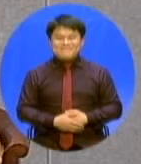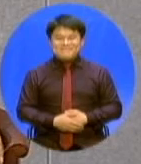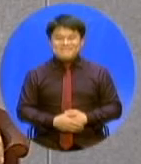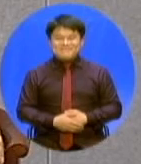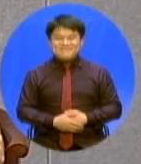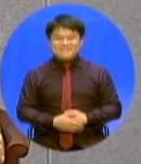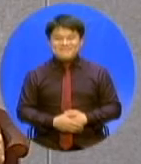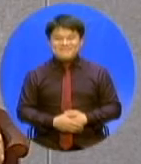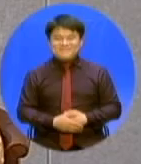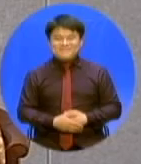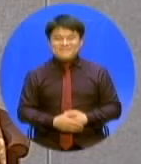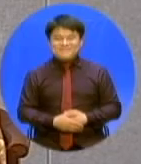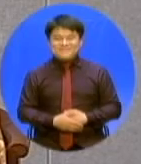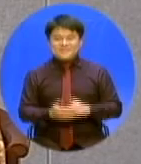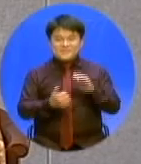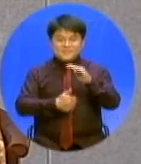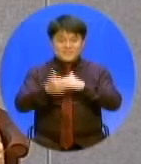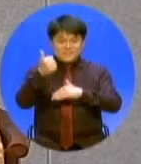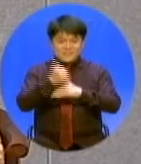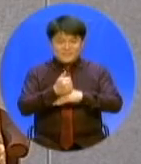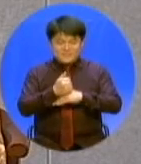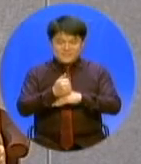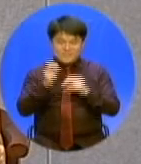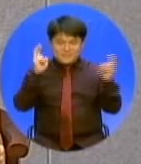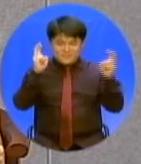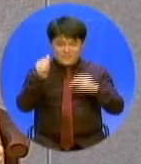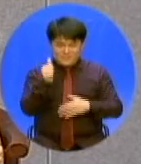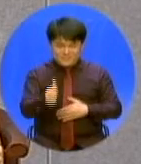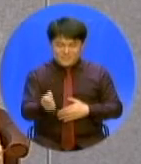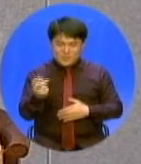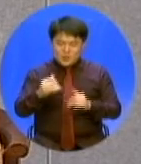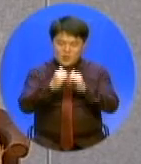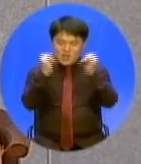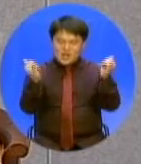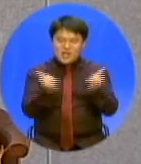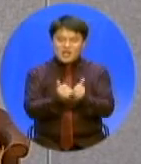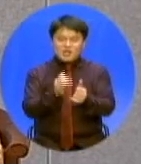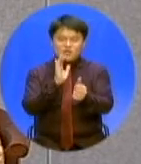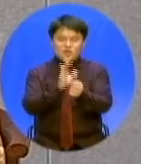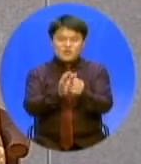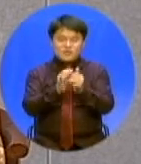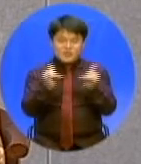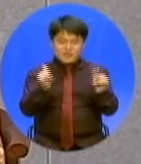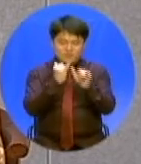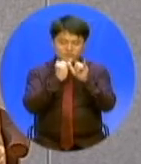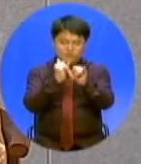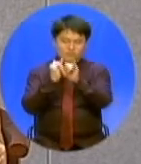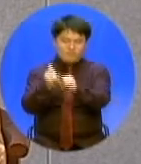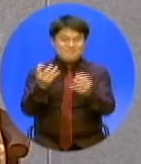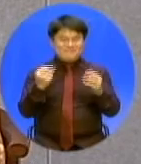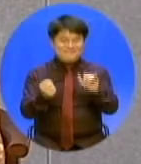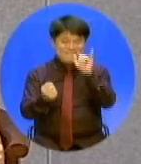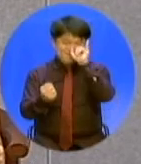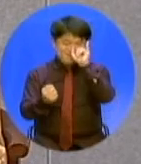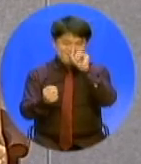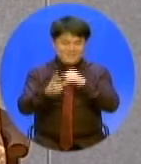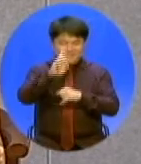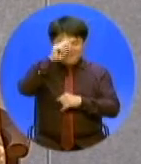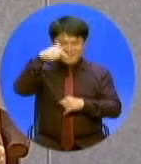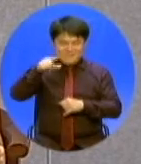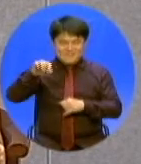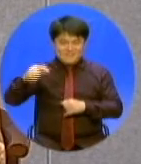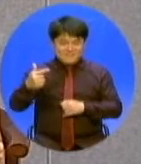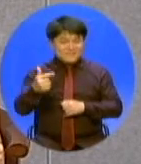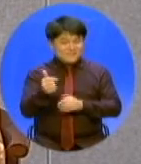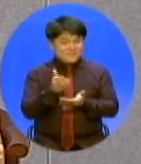있겠습니다. 성공한 경영인 또 사회공헌가로서 많은 수상을 하셨는데요. 네. 저희 박정인